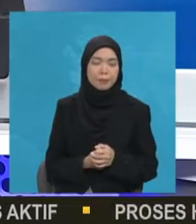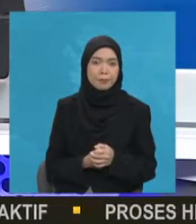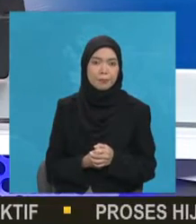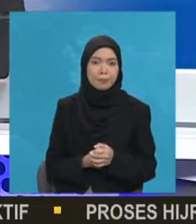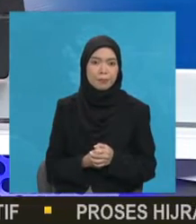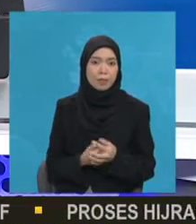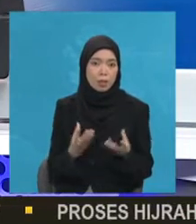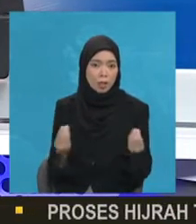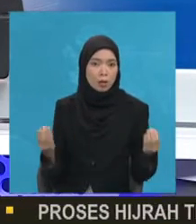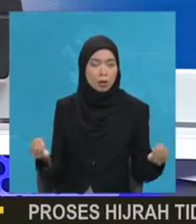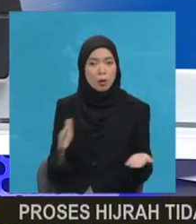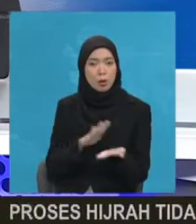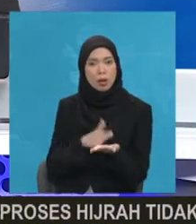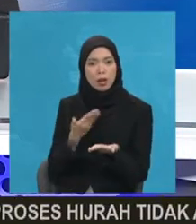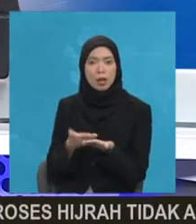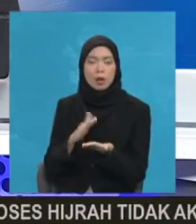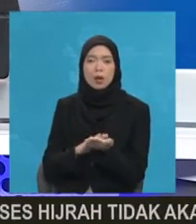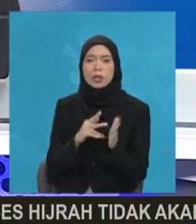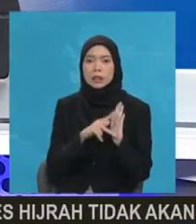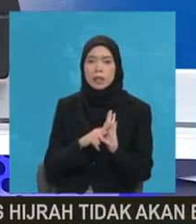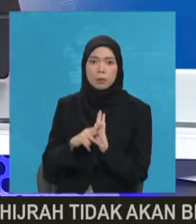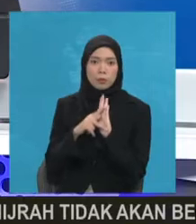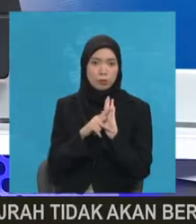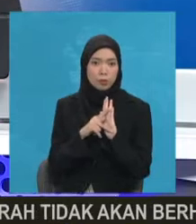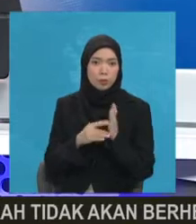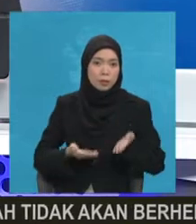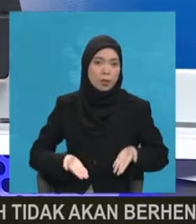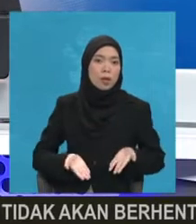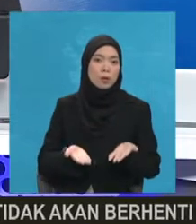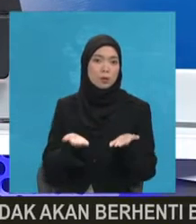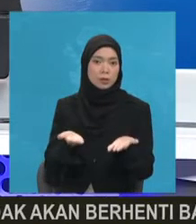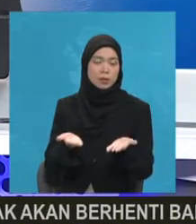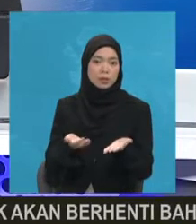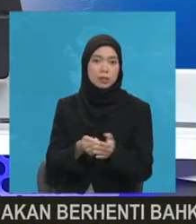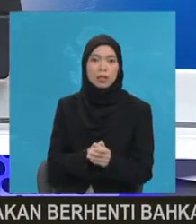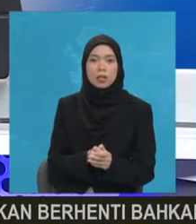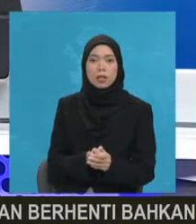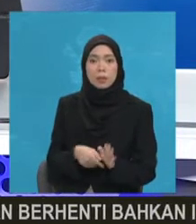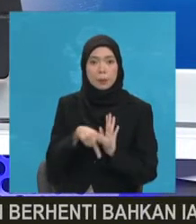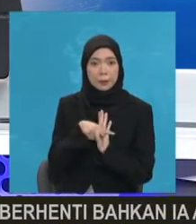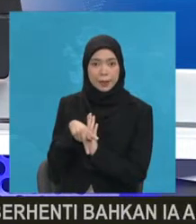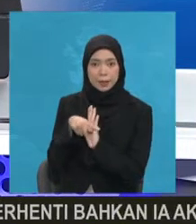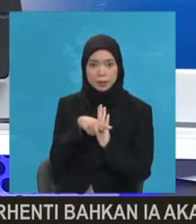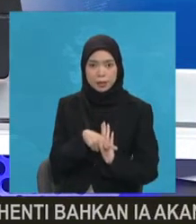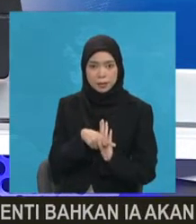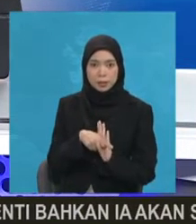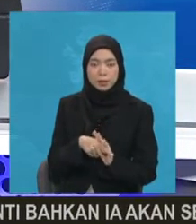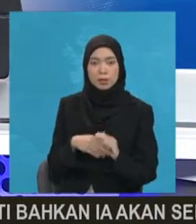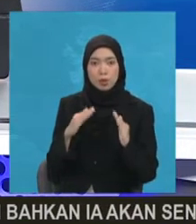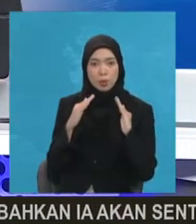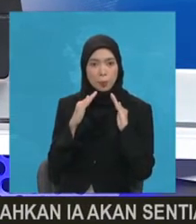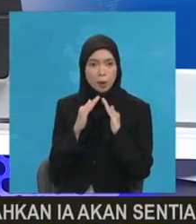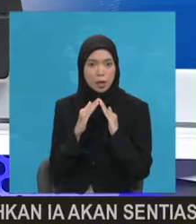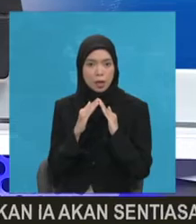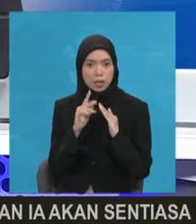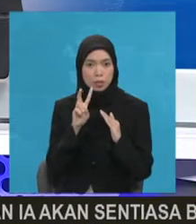Hai kok pakai jenis masakan Kampung diketengahkan semasa pameran urusan rumah tangga 2021 ia jadikan